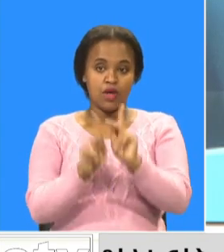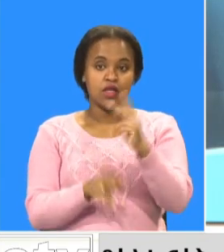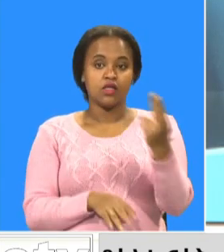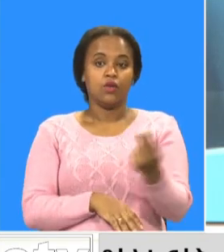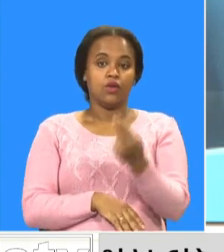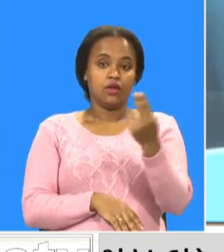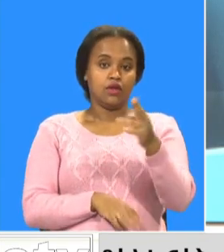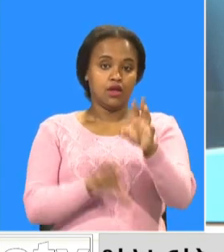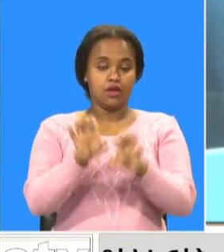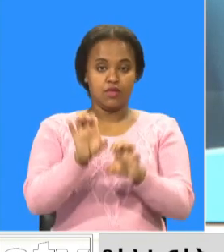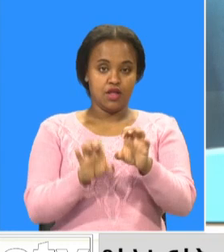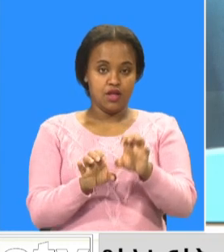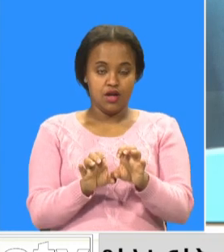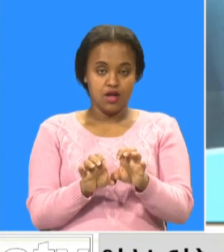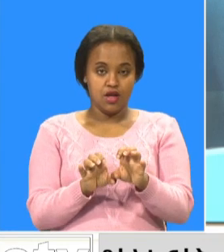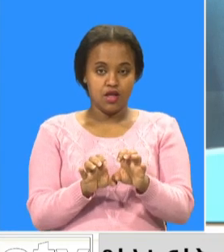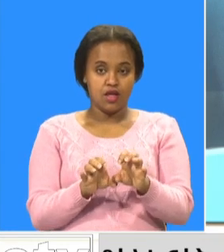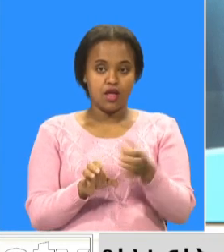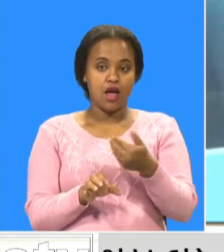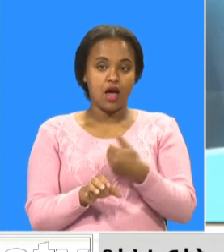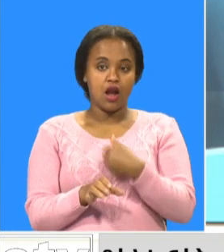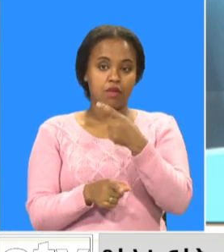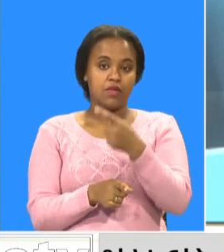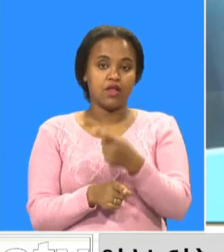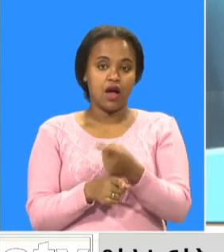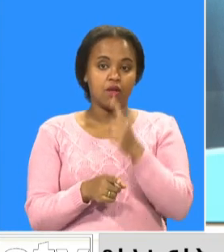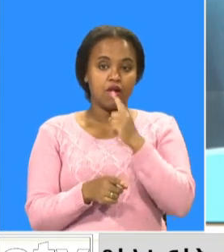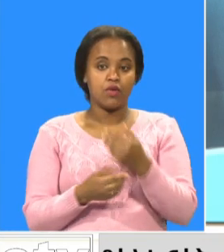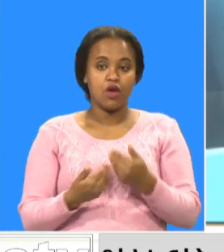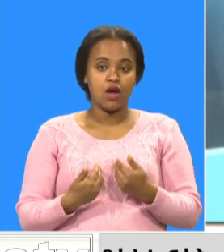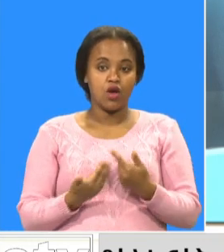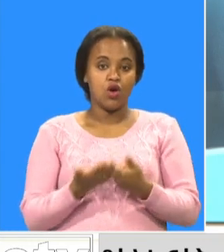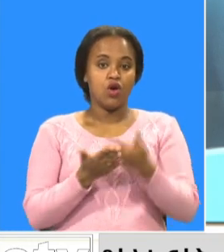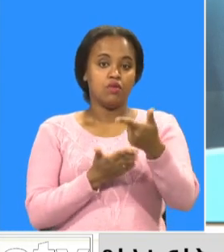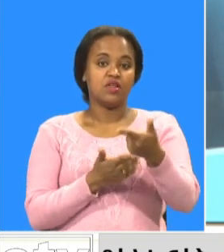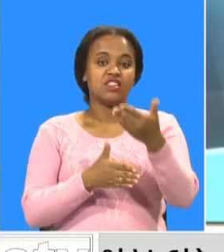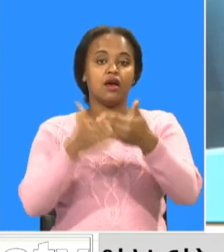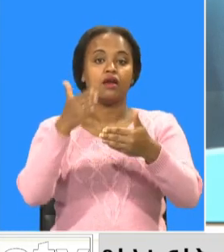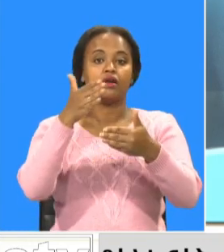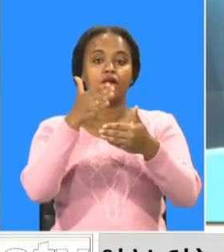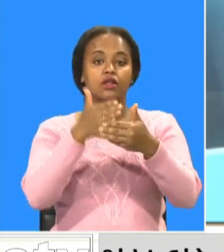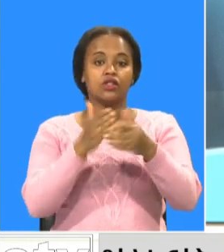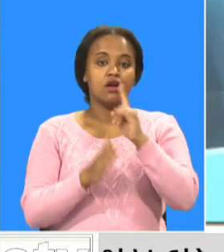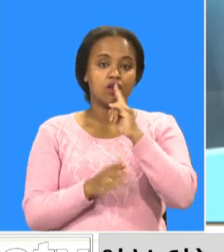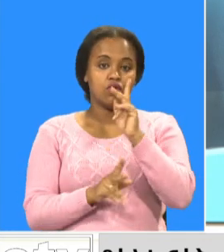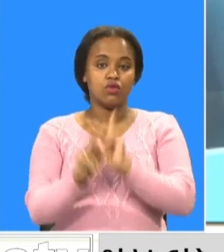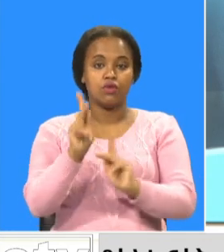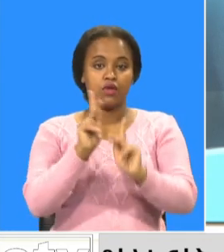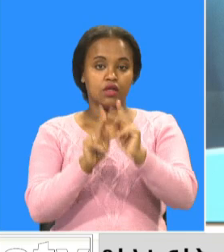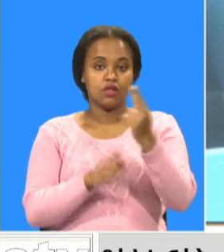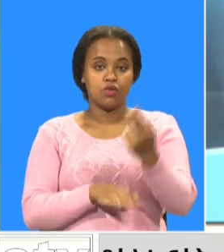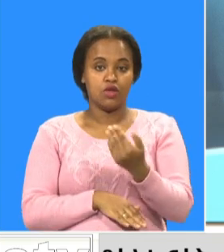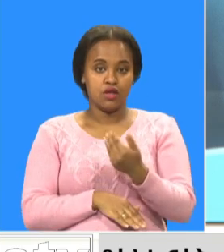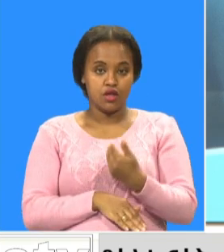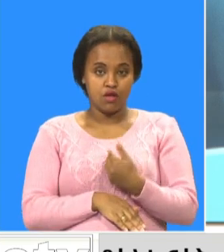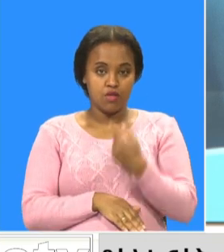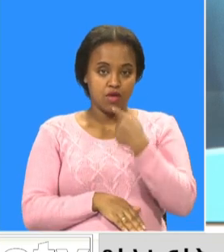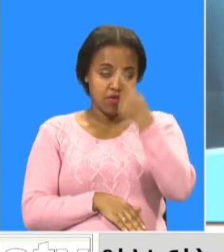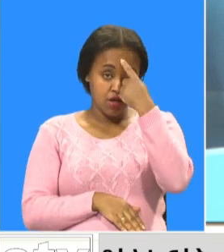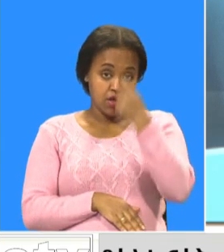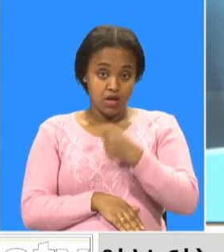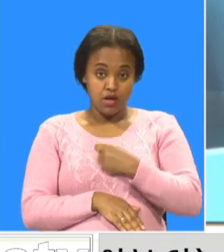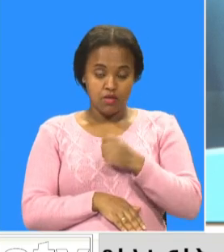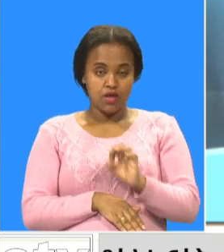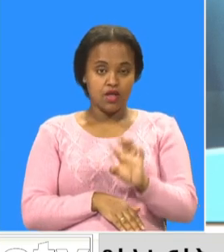እንዲጠቀም የተደረገበት አግባብ ነው ያለው። ግን በዛ ደረጃ ነው አሁን ህብረተሰቡ እየተጠቀመ ያለው የሚል እምነት